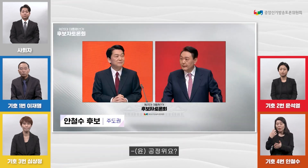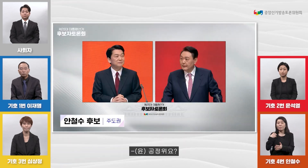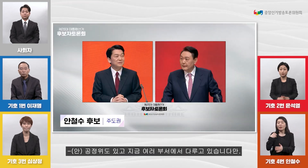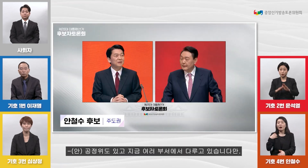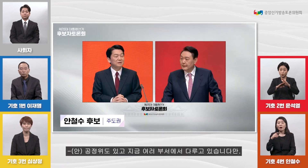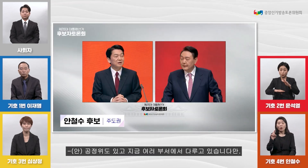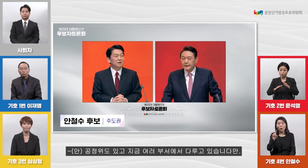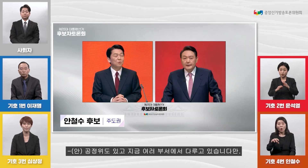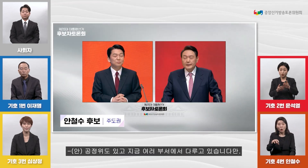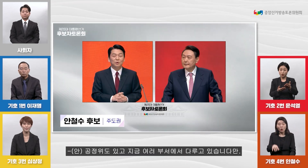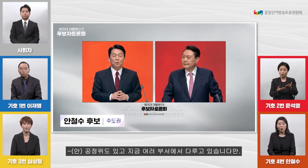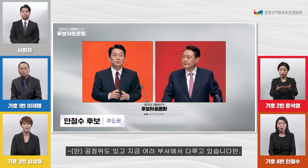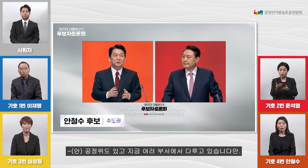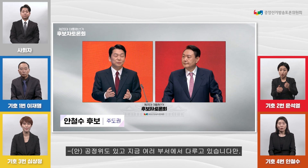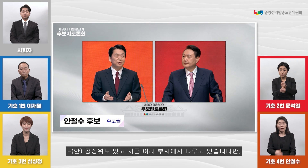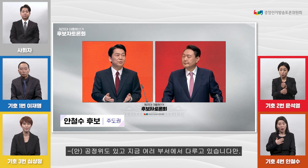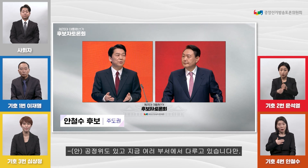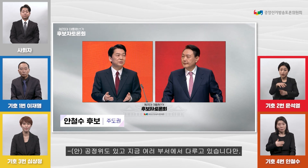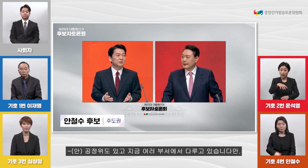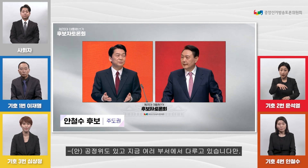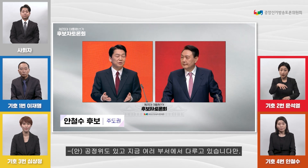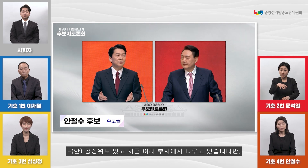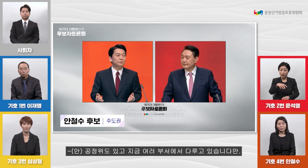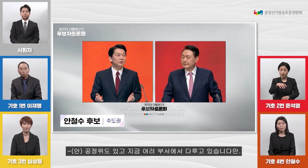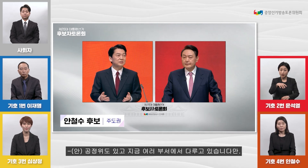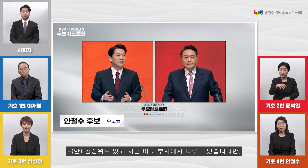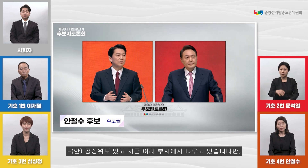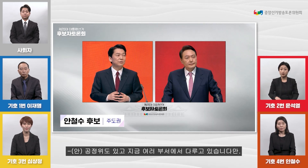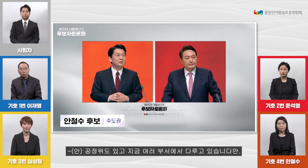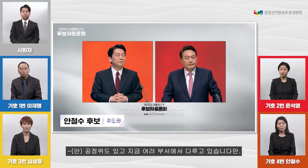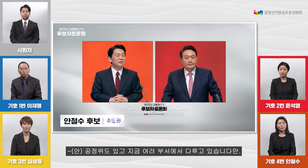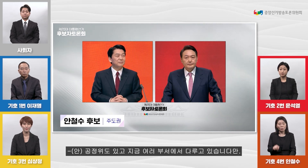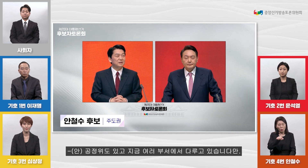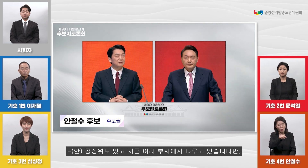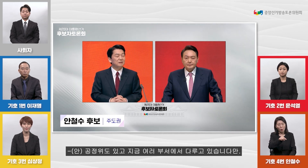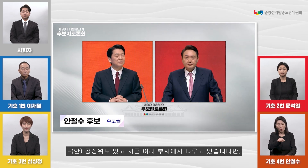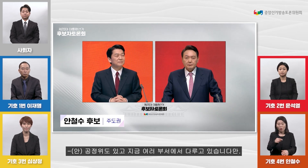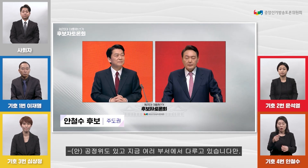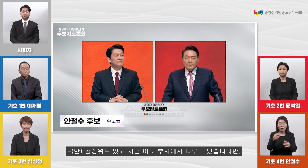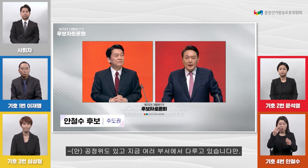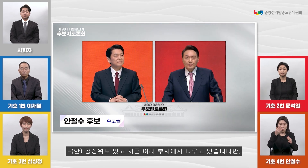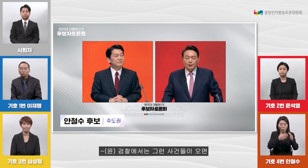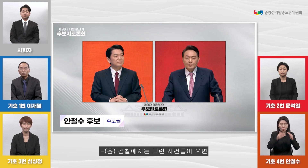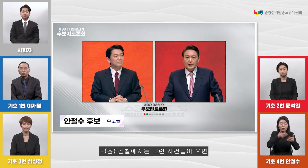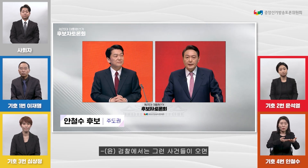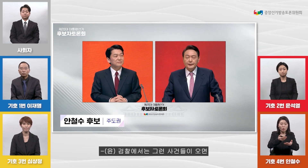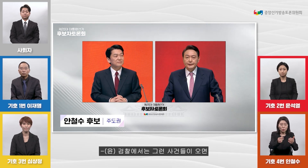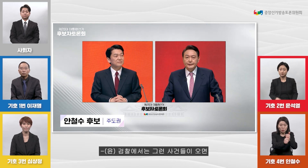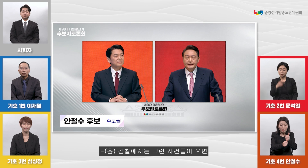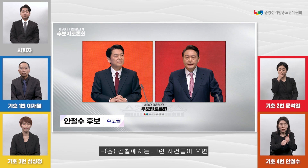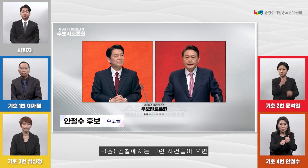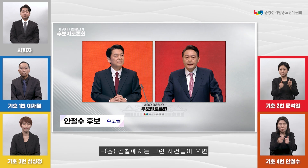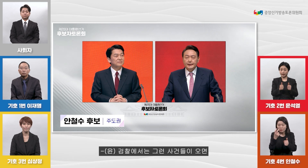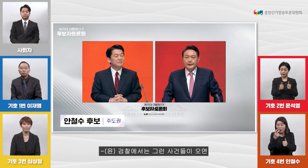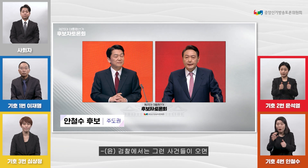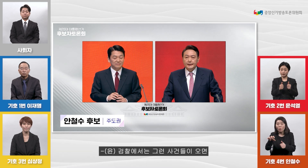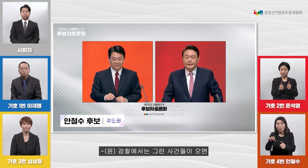공정이요. 네, 공정위도 있고 지금 여러 부서에서 다루고 있습니다만 검찰에서는